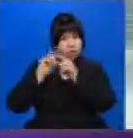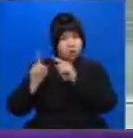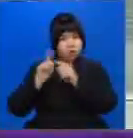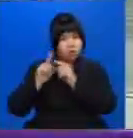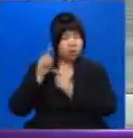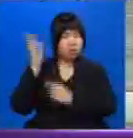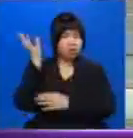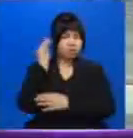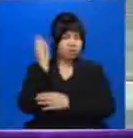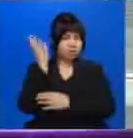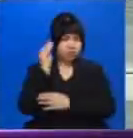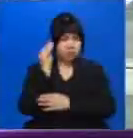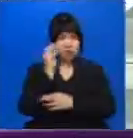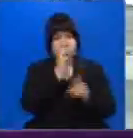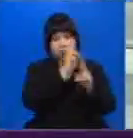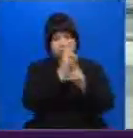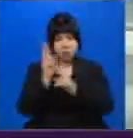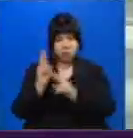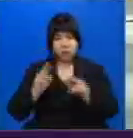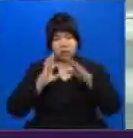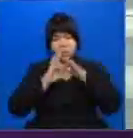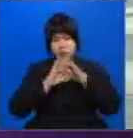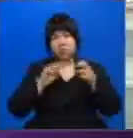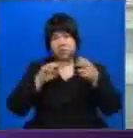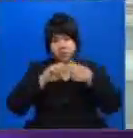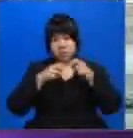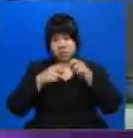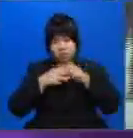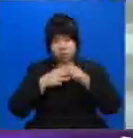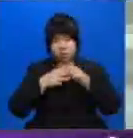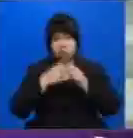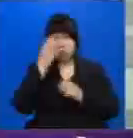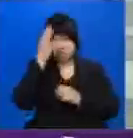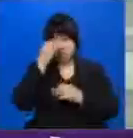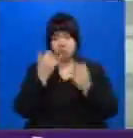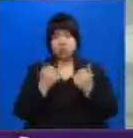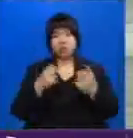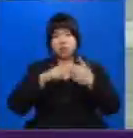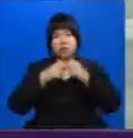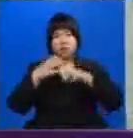อและระแวดระวังกับเหตุการณ์ความรุนแรงเพื่ออยู่ให้ได้ท่ามกลางวิกฤตการเมือง